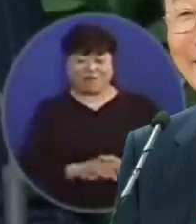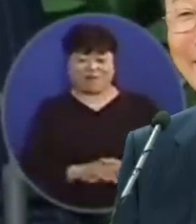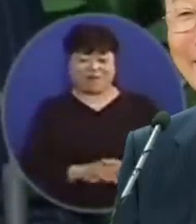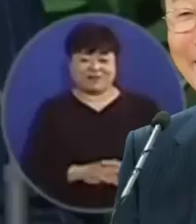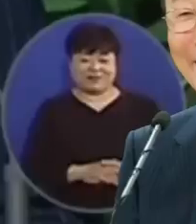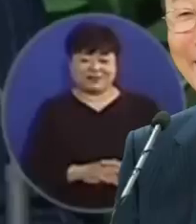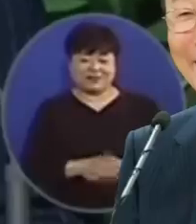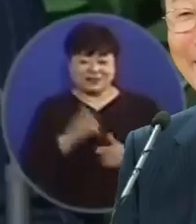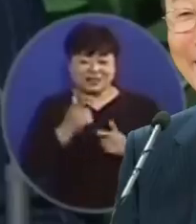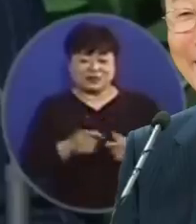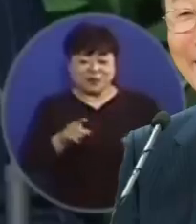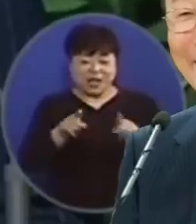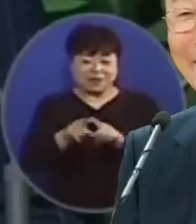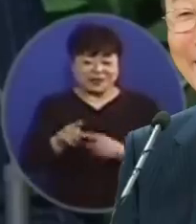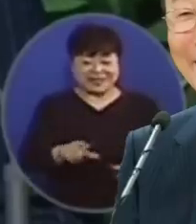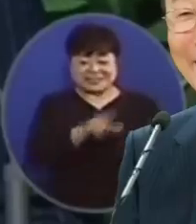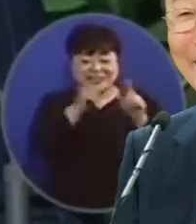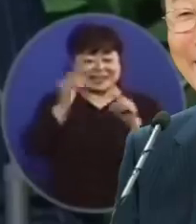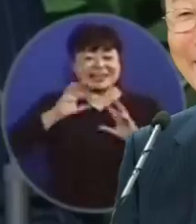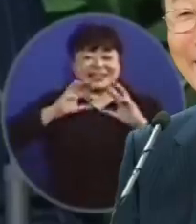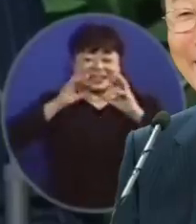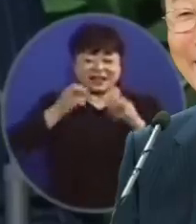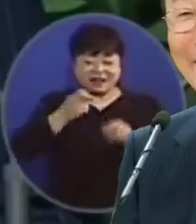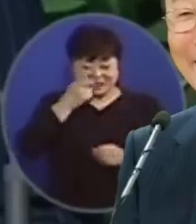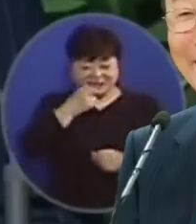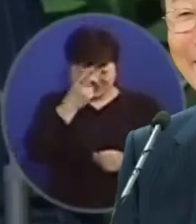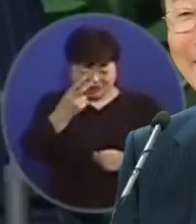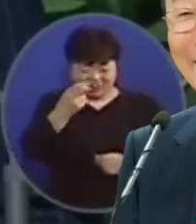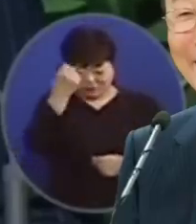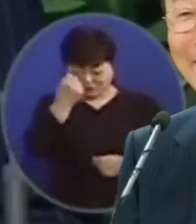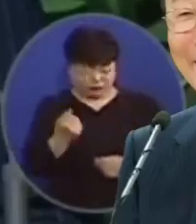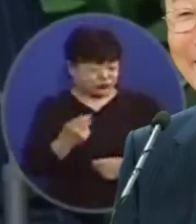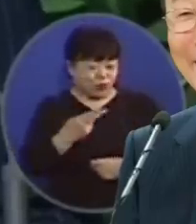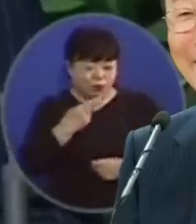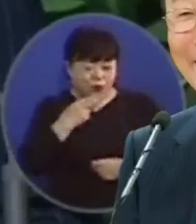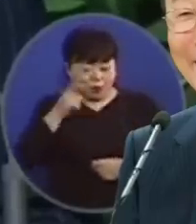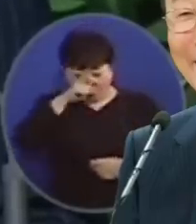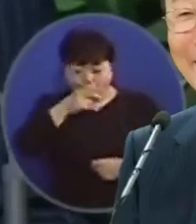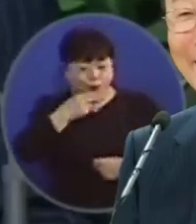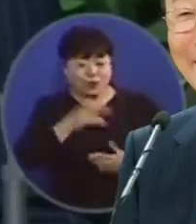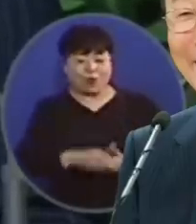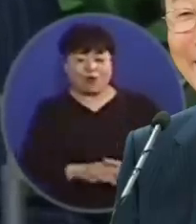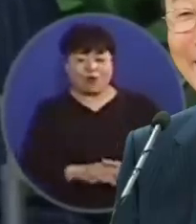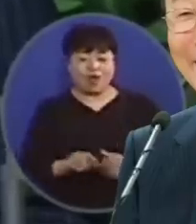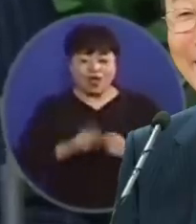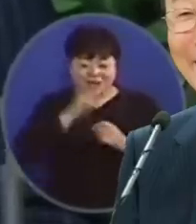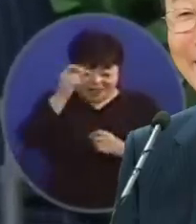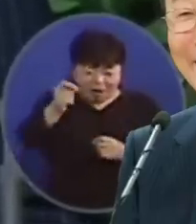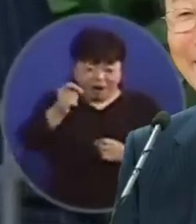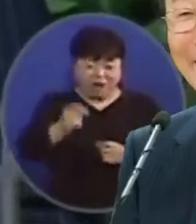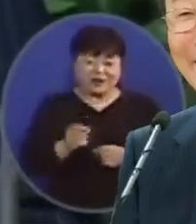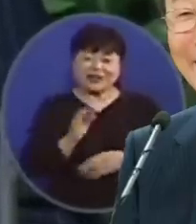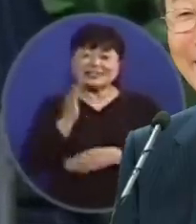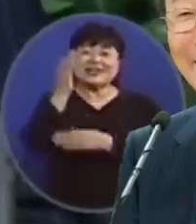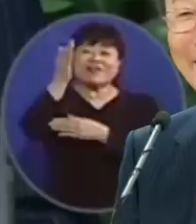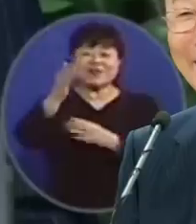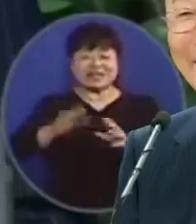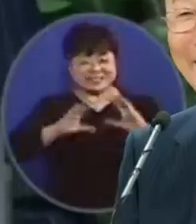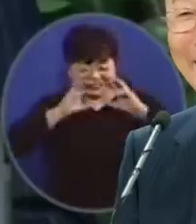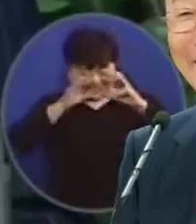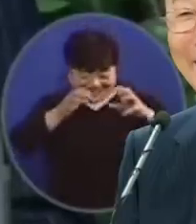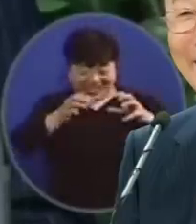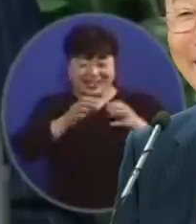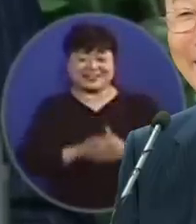우리가 그리스도와 함께 사는 천국은 썩어지거나 쇠하지거나 더러워지지 않은 영원한 영광스러운 세계인